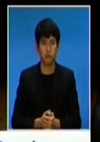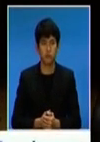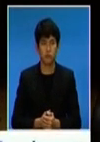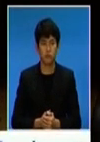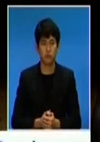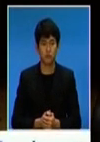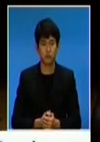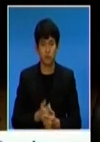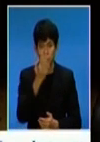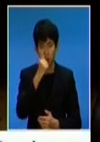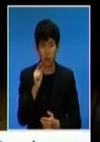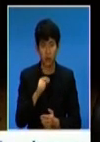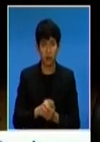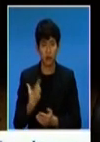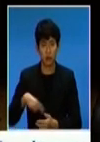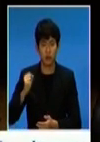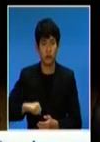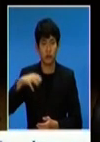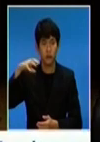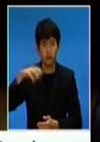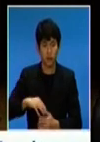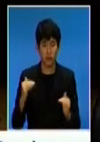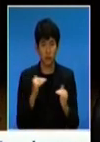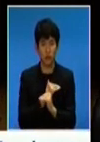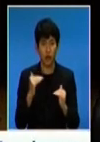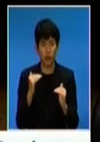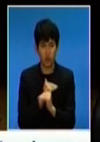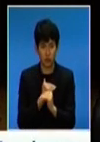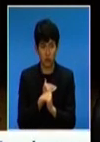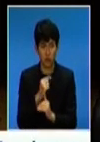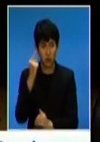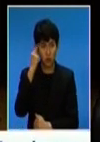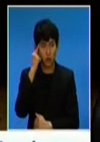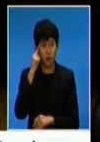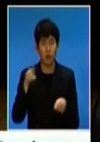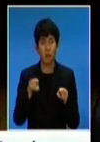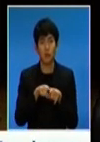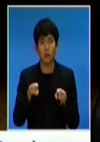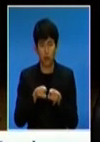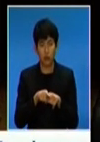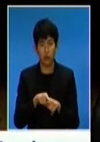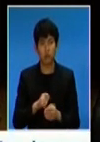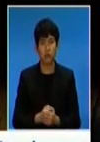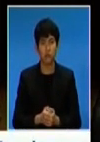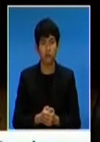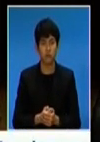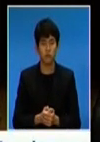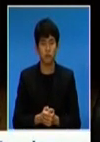ดังนั้นศาลจราจรผมเชื่อว่าทุกคนต้องเห็นด้วยเมื่อเช้านี้มีข่าวเล็ก